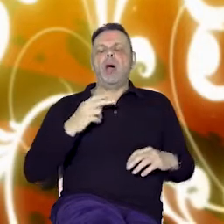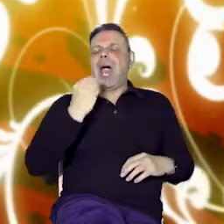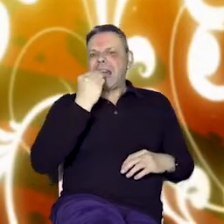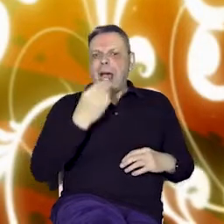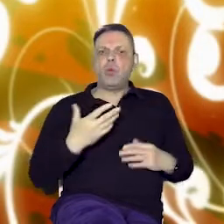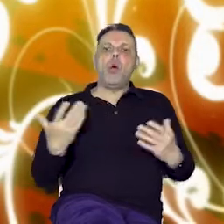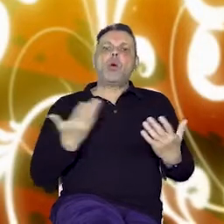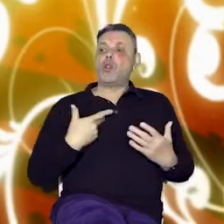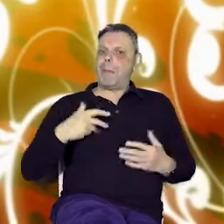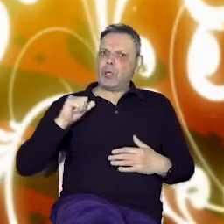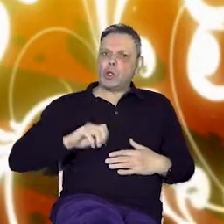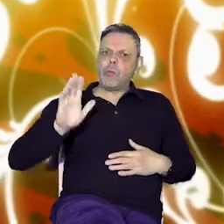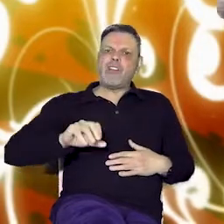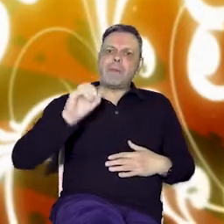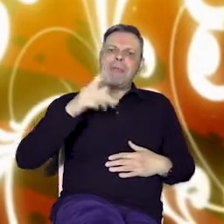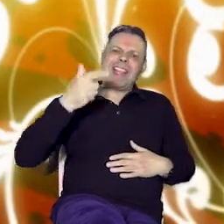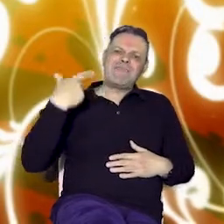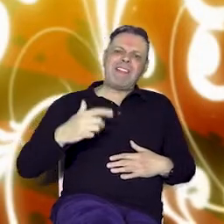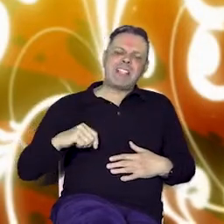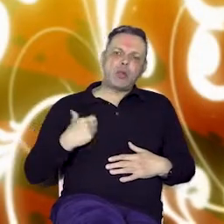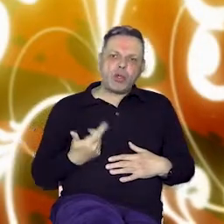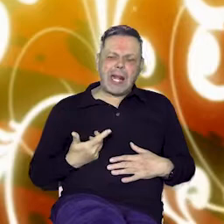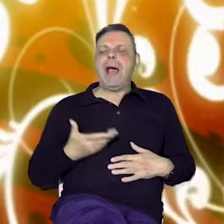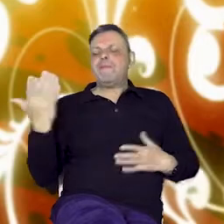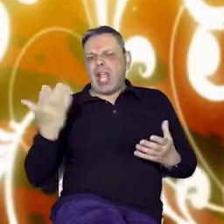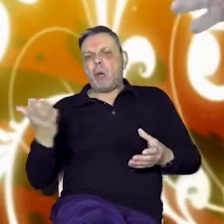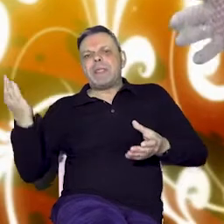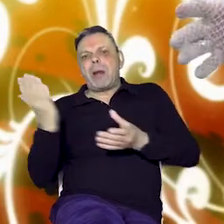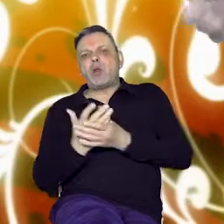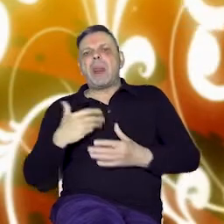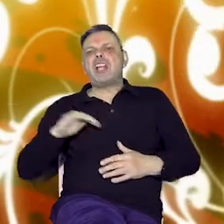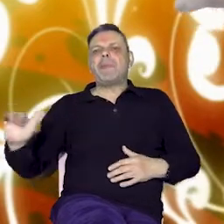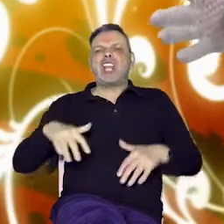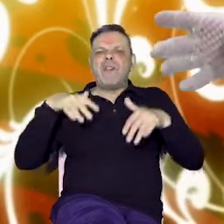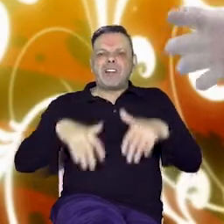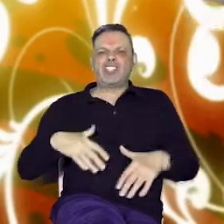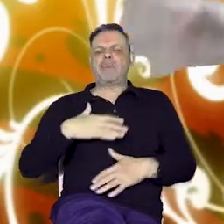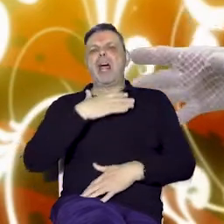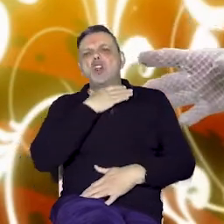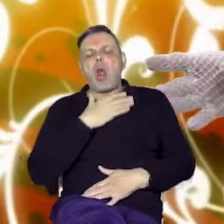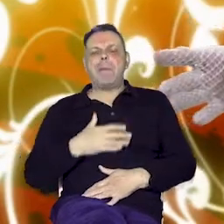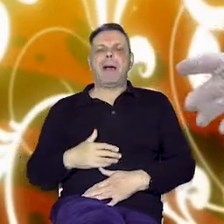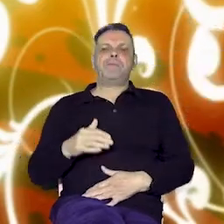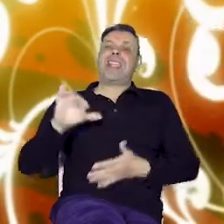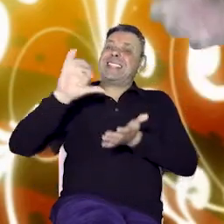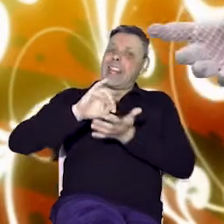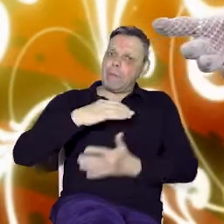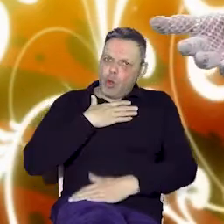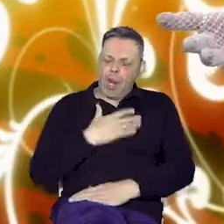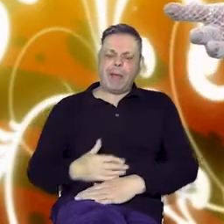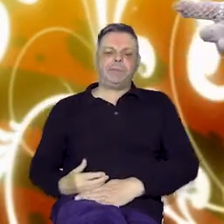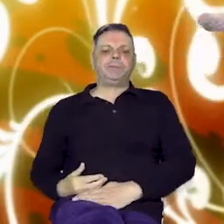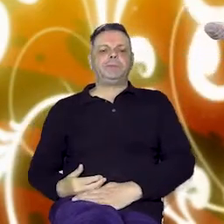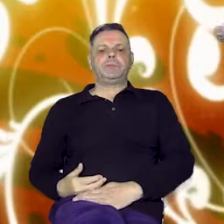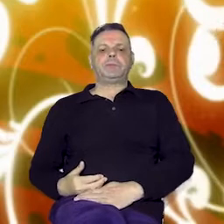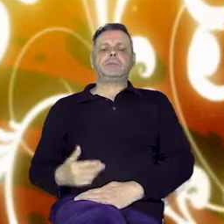mi trudimo već 15-20 godina da se prilagodi našim vrtićima i našim školama i našim srednjim školama i mi smo